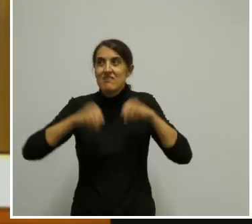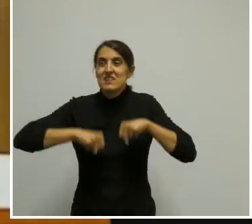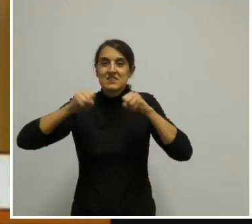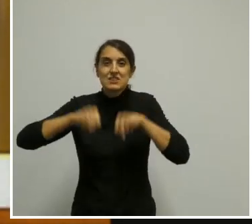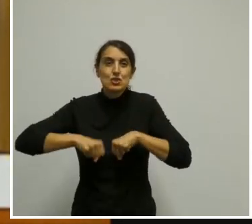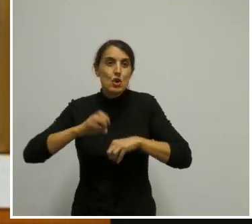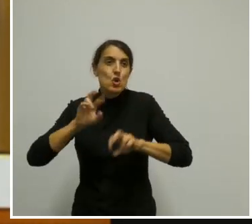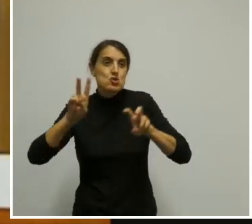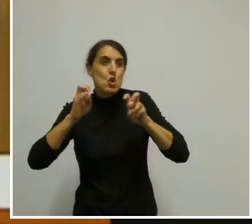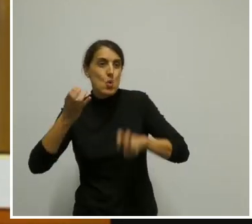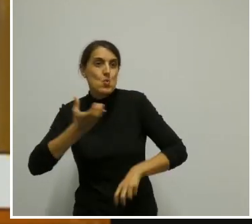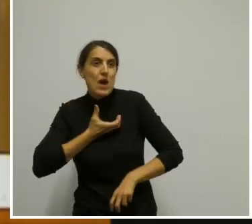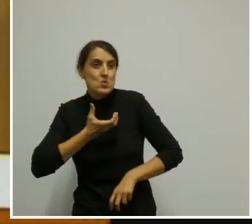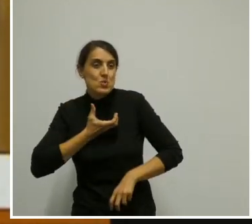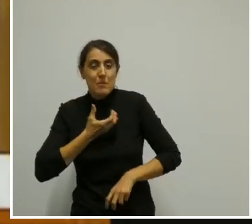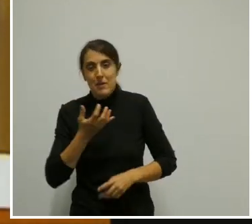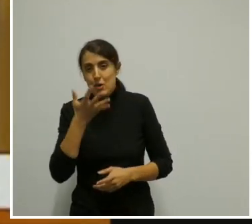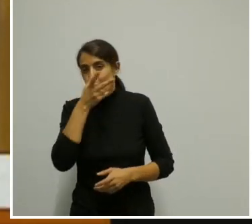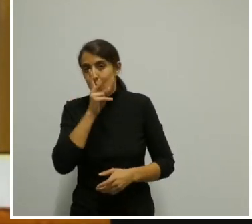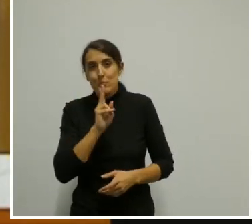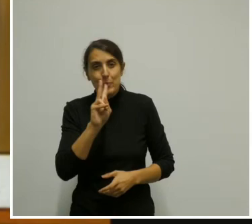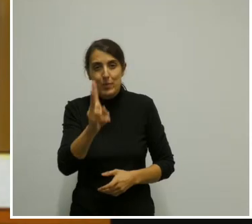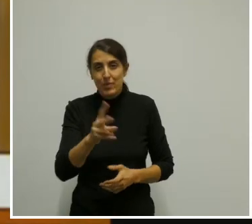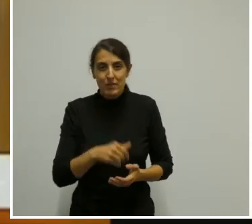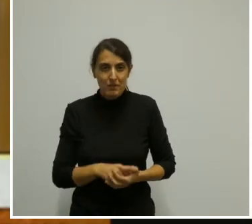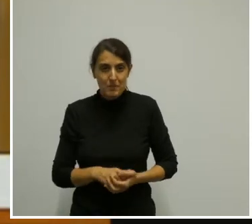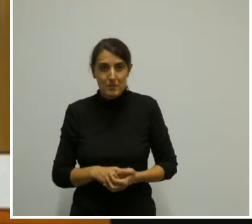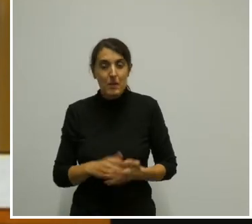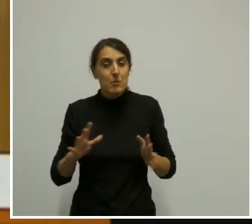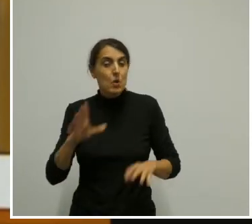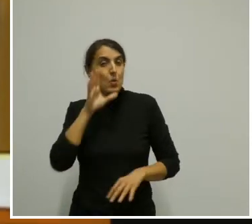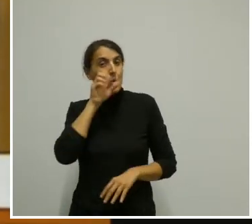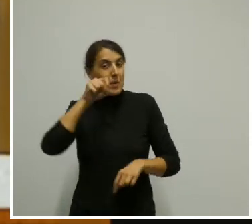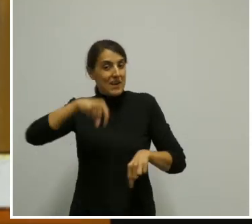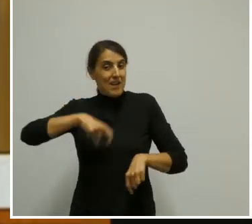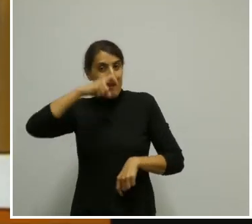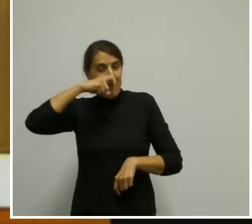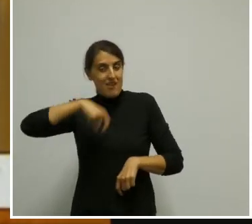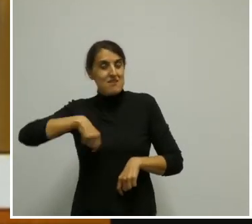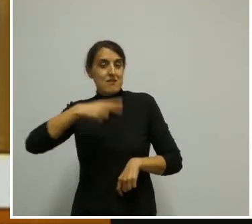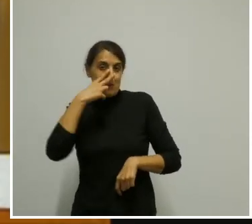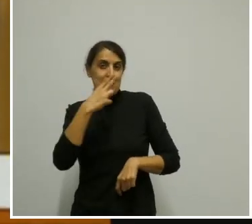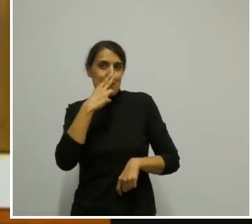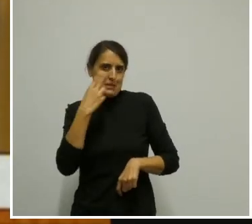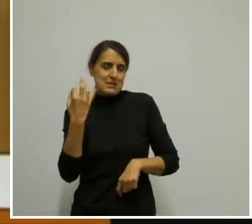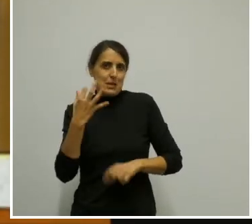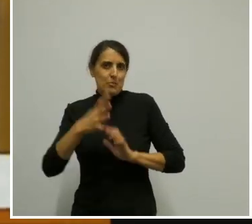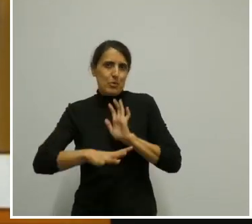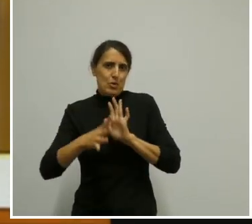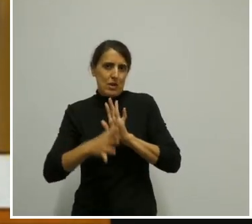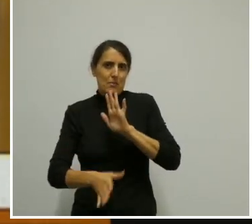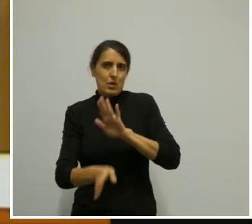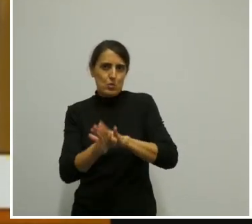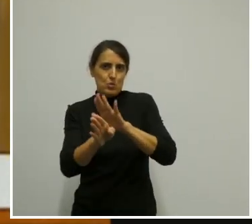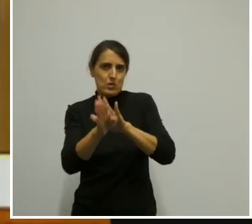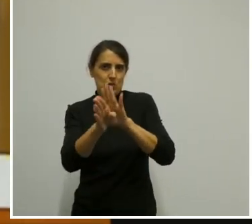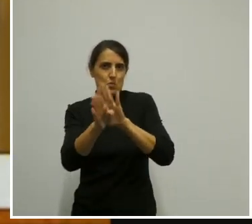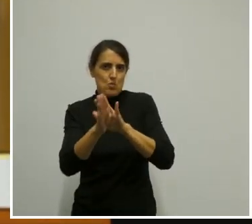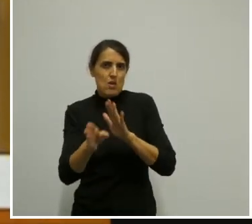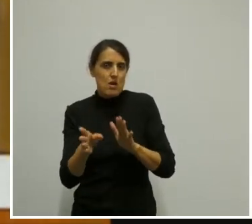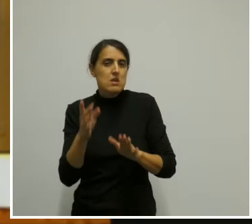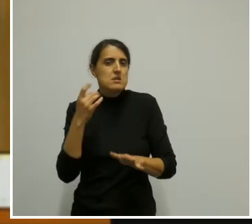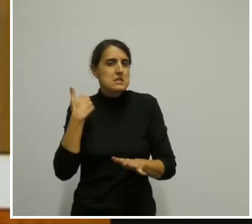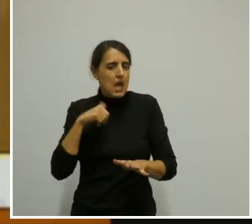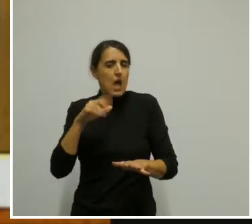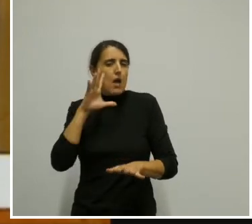entri. Però l'interès d'aquest govern és que el programa continuï i, per tant, ja tenim fetes